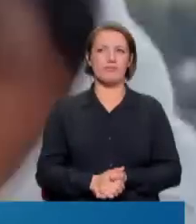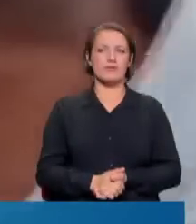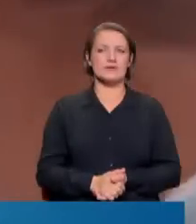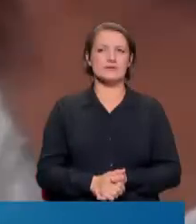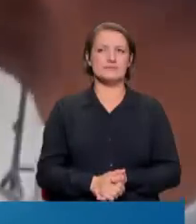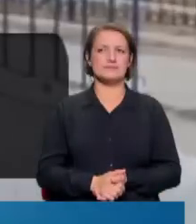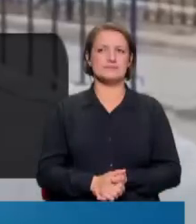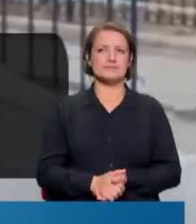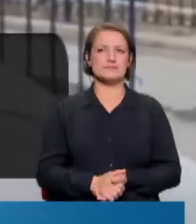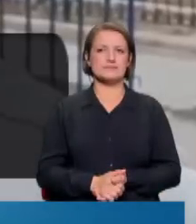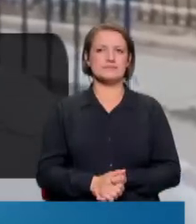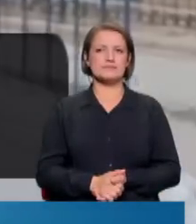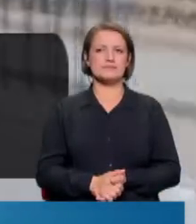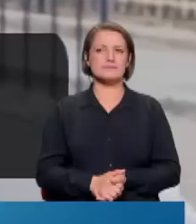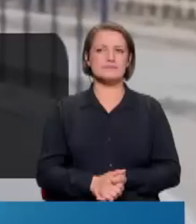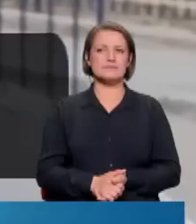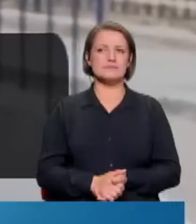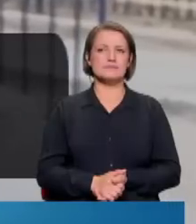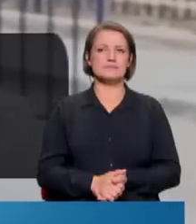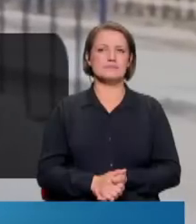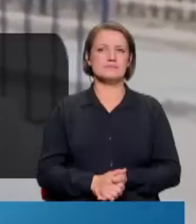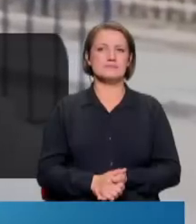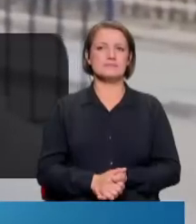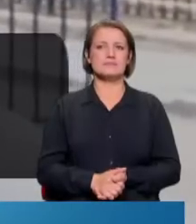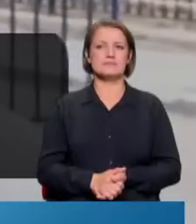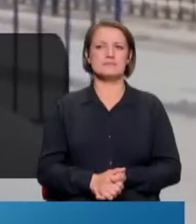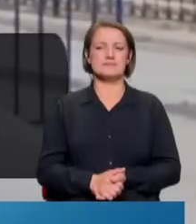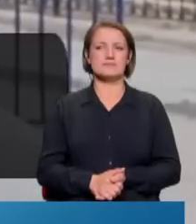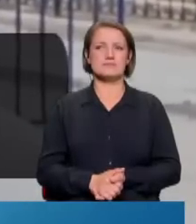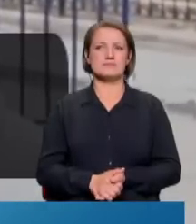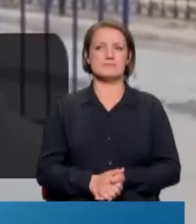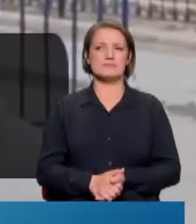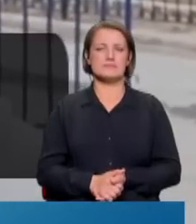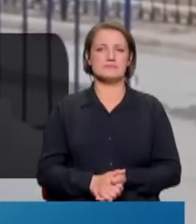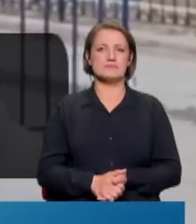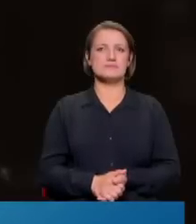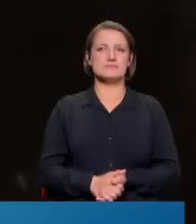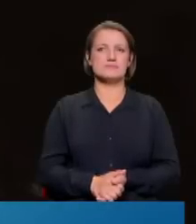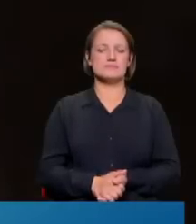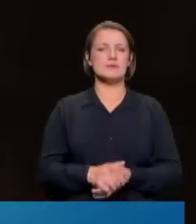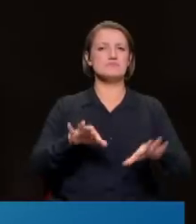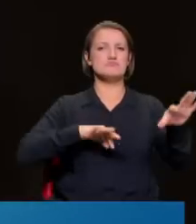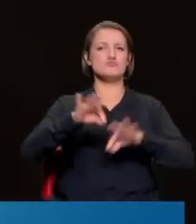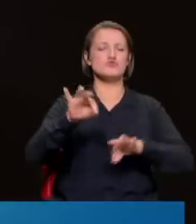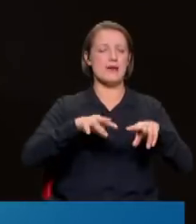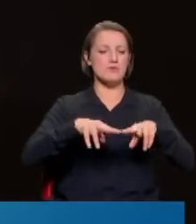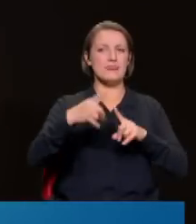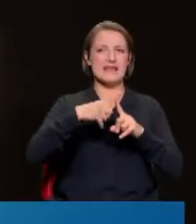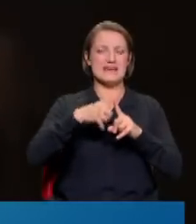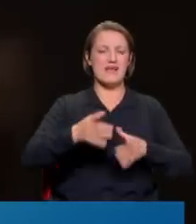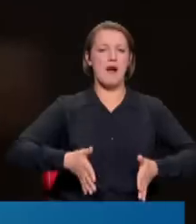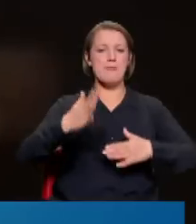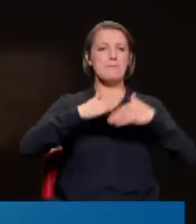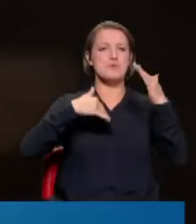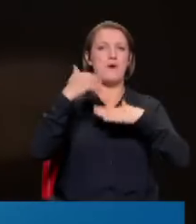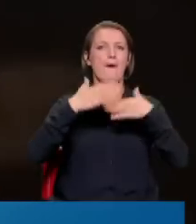yıkamadı burayı yaparken insanlardan aldığımız parayı tamamen helal etmek için çalıştık müteahit Murat Tekin Apartmanı